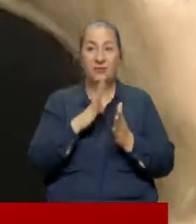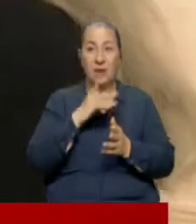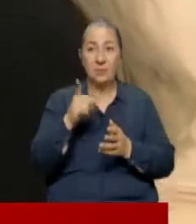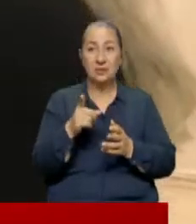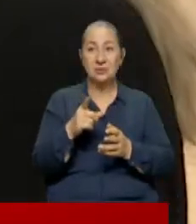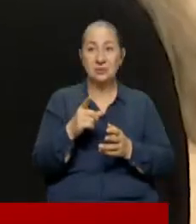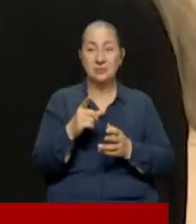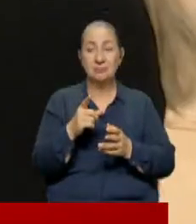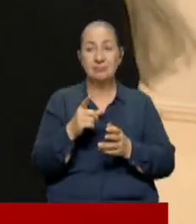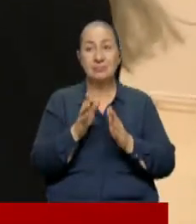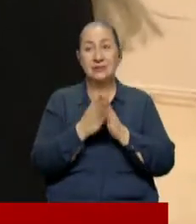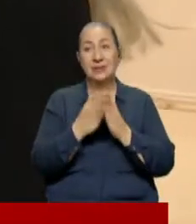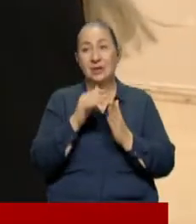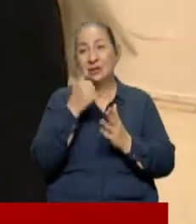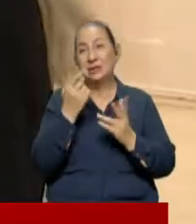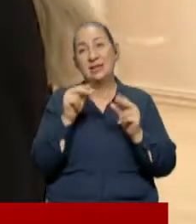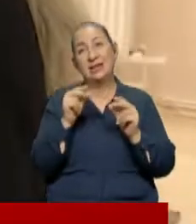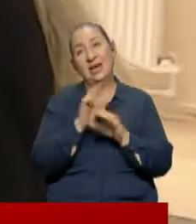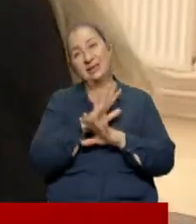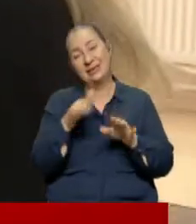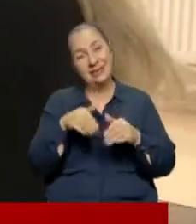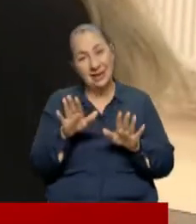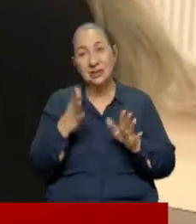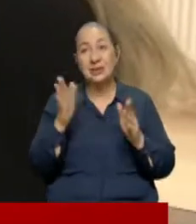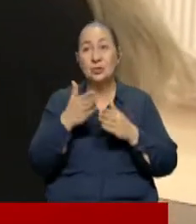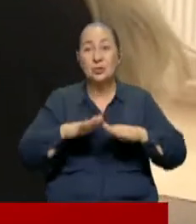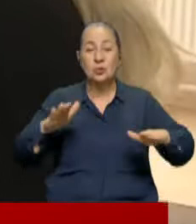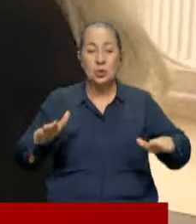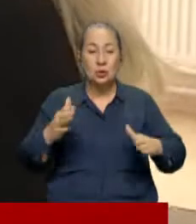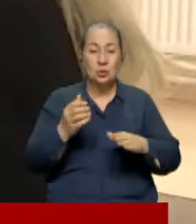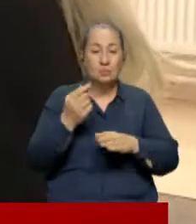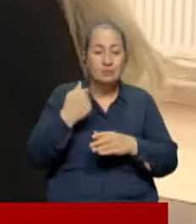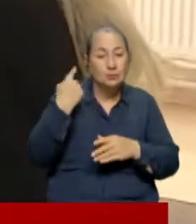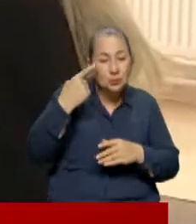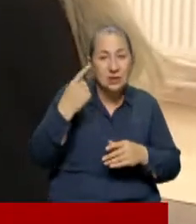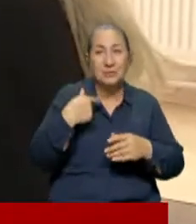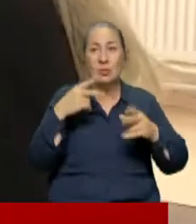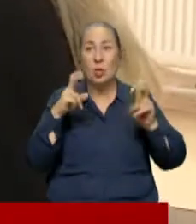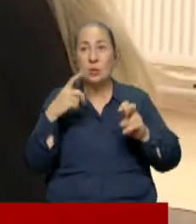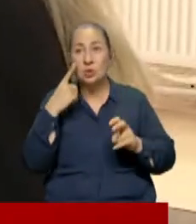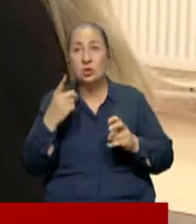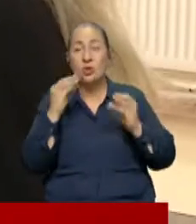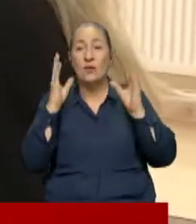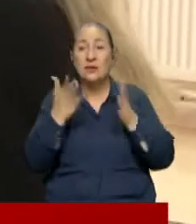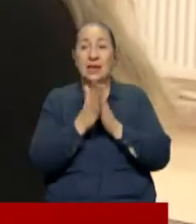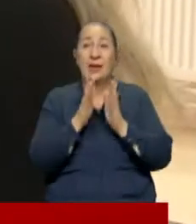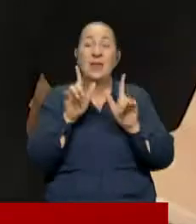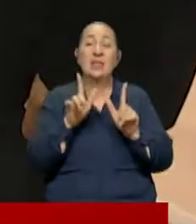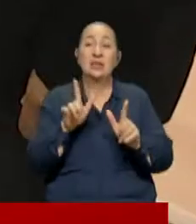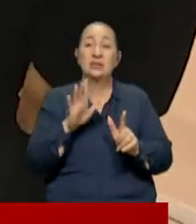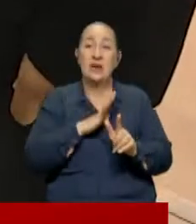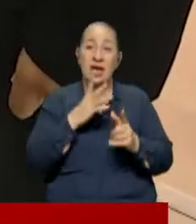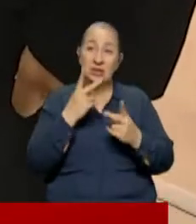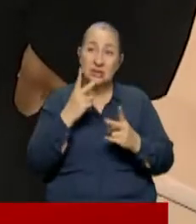mı? Kitap hiçbir zaman yeterli değil. Çünkü hani çocukların duygu durumlarına ve bizim konularımıza göre çok fazla kitaba ihtiyaç